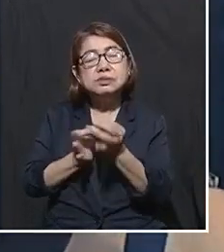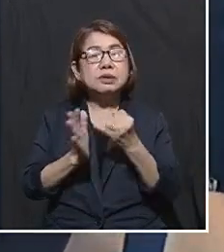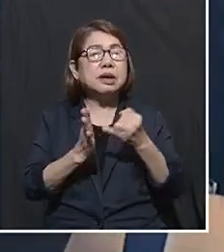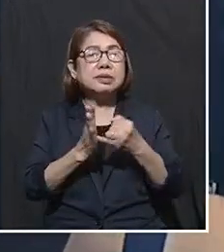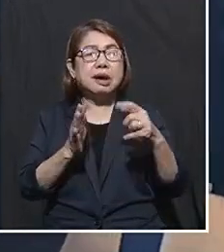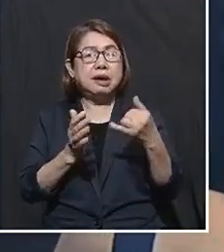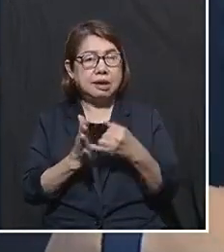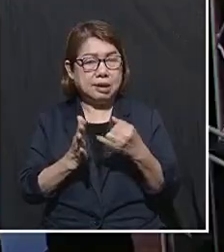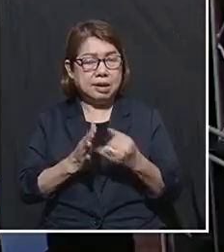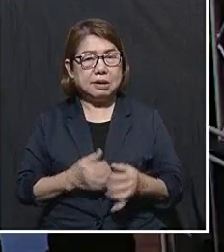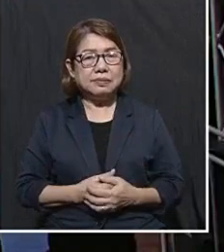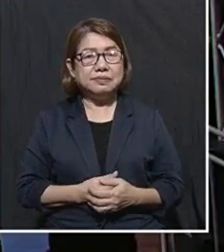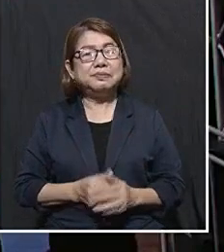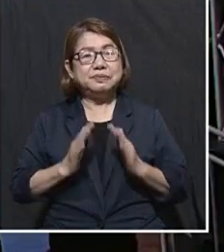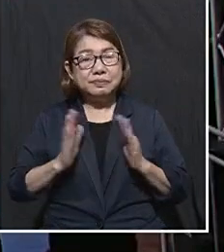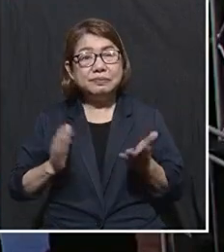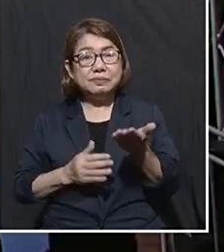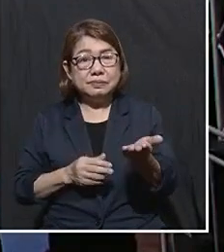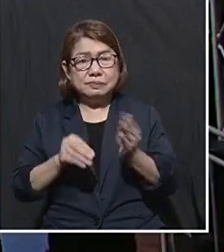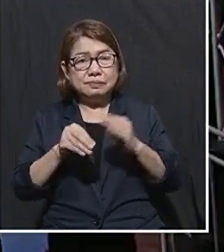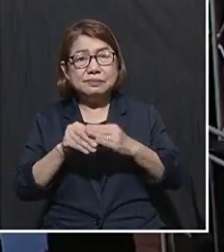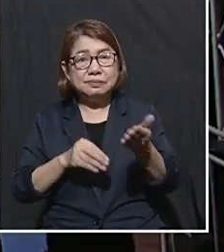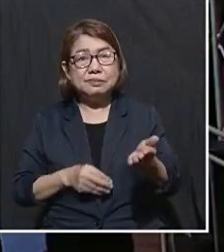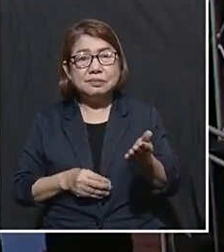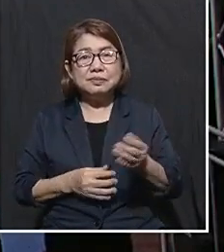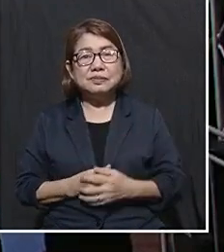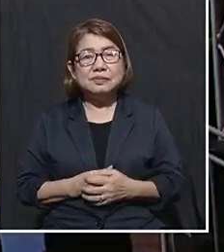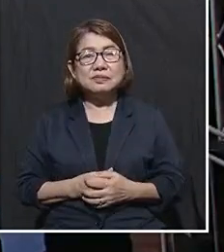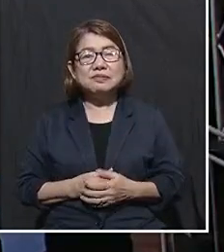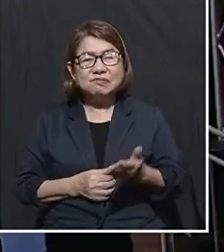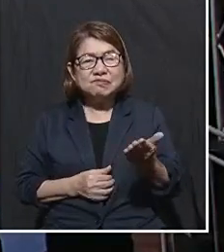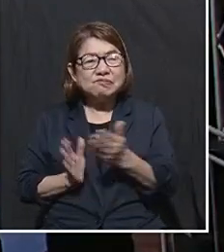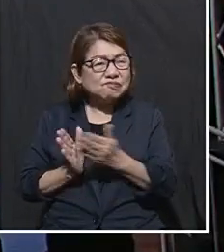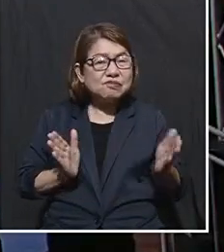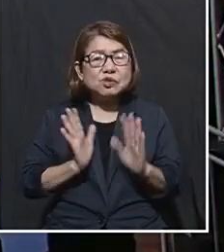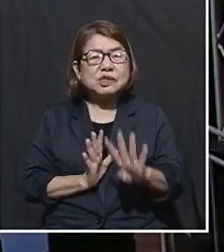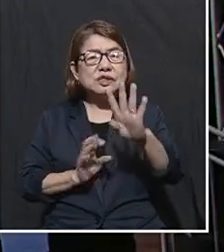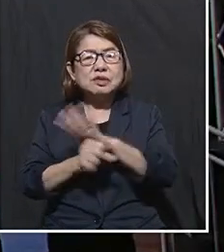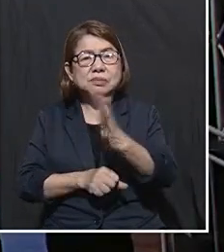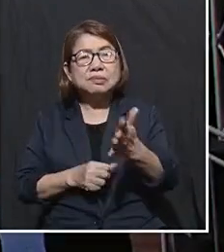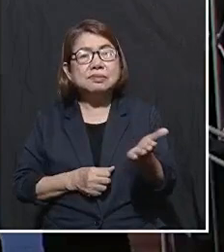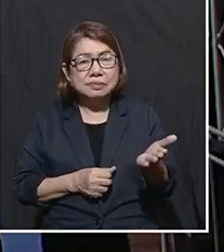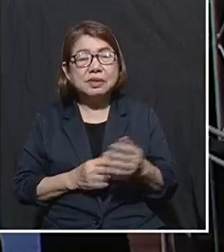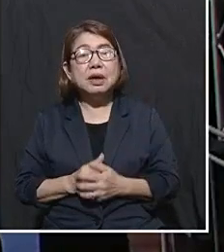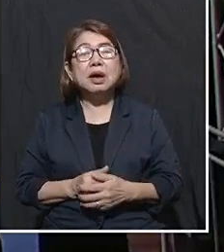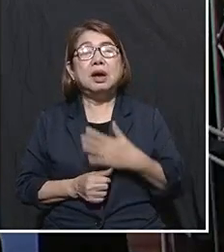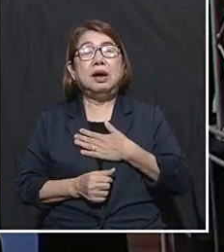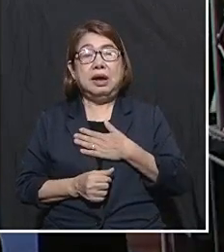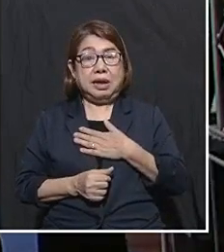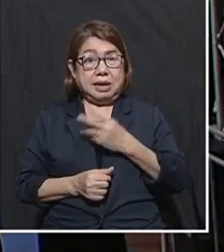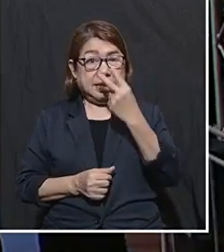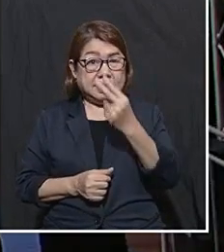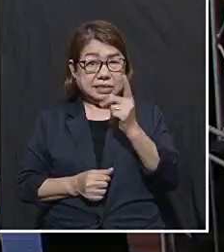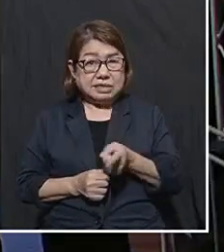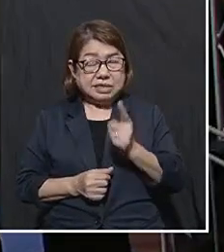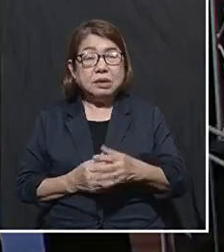อบคุณ ขอบคุณครับสักหน่อยไหมฮะ เดี๋ยวจะได้ยินเสียงยังไม่ครบครับเชิญครับ ได้ครับก็จริงๆแล้ว